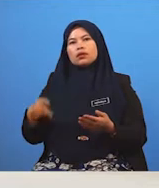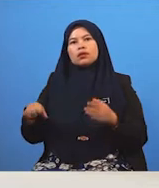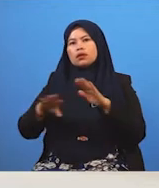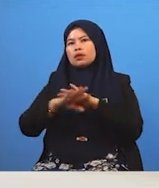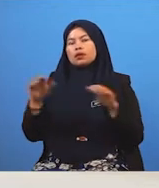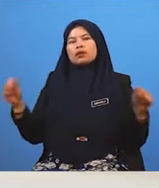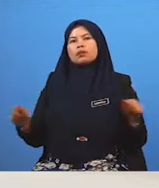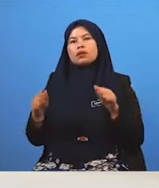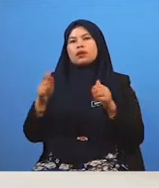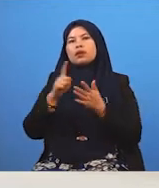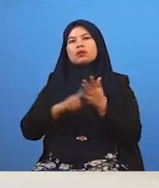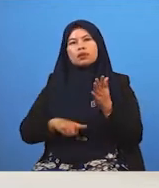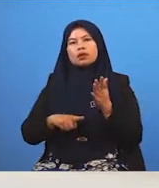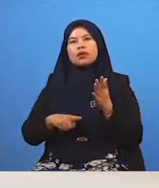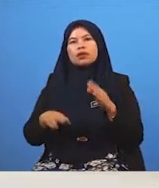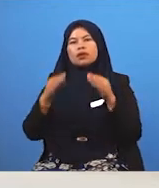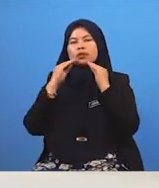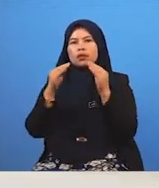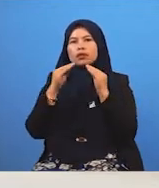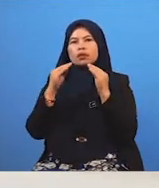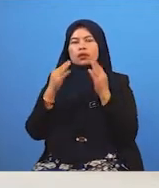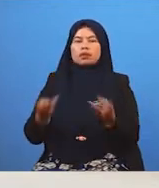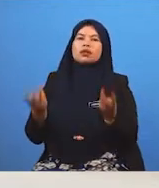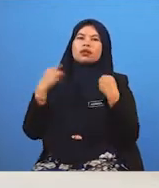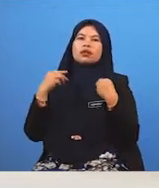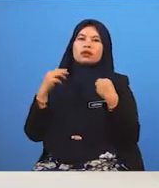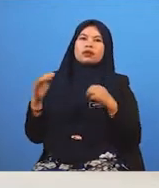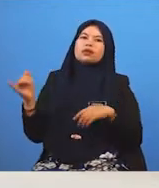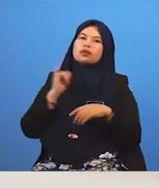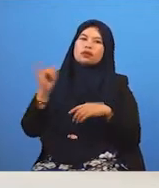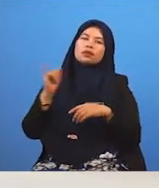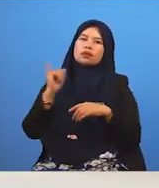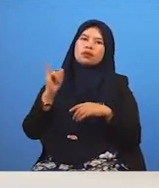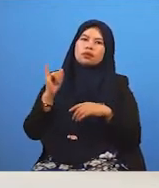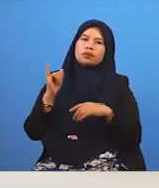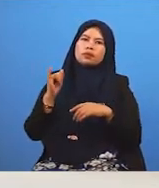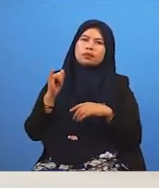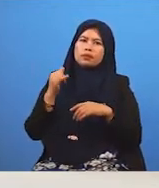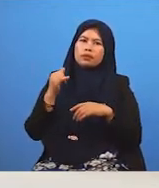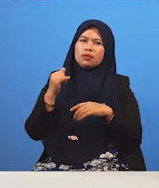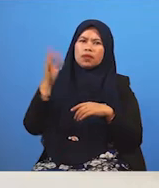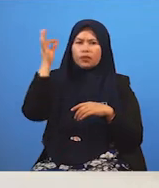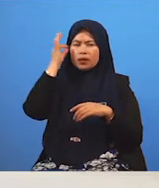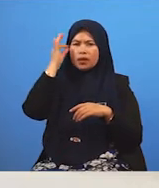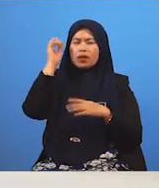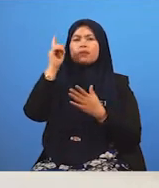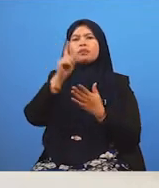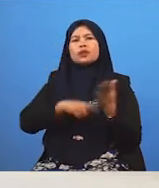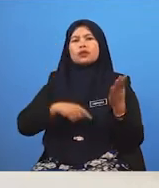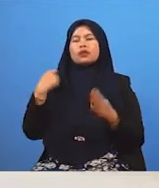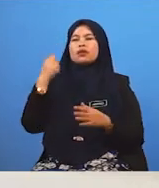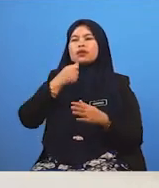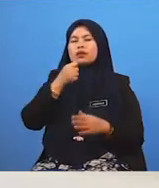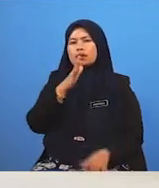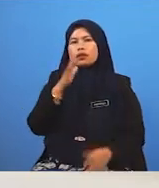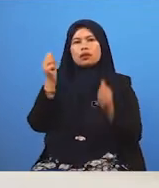Murid-murid, mari kita muhasabah diri kita. Bagaimana akhlak kita dengan ayah dan ibu? Jika selalu bercakap